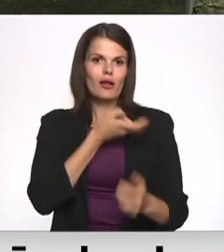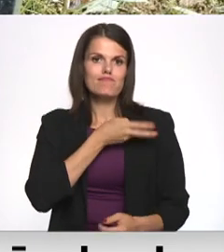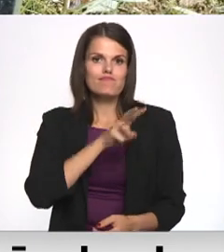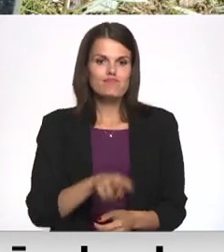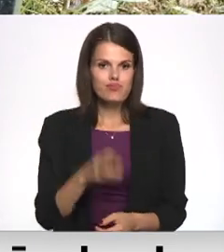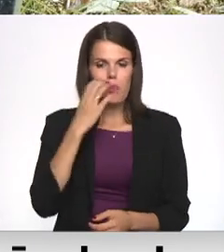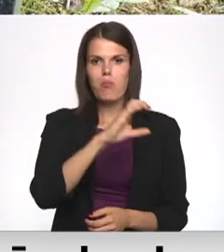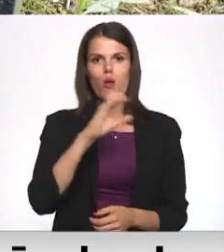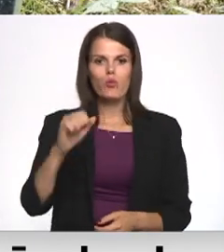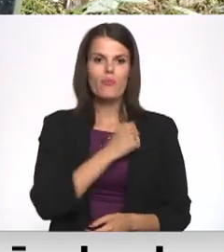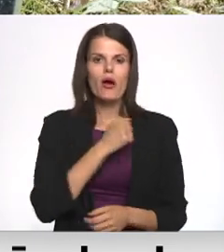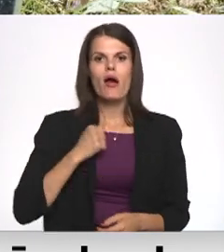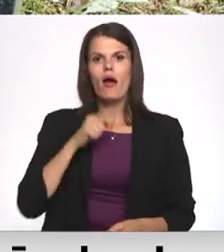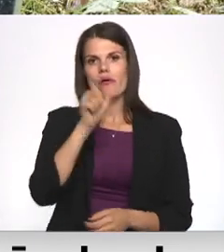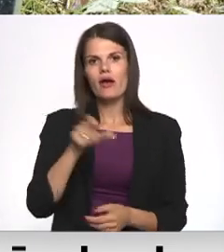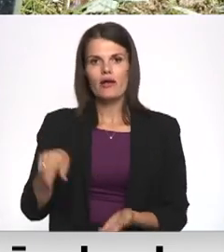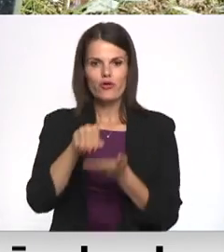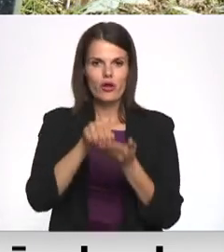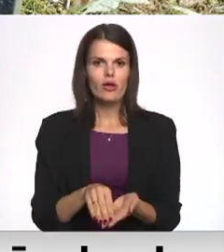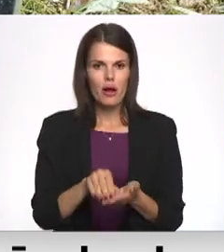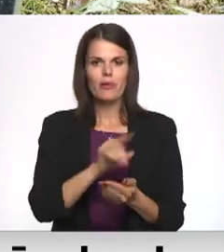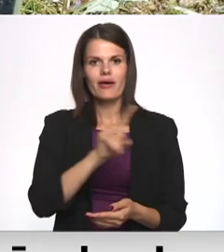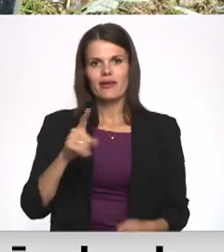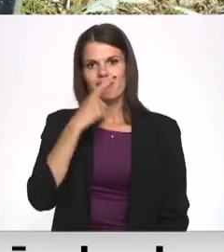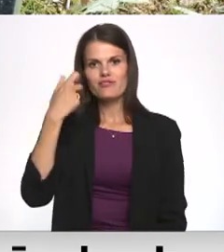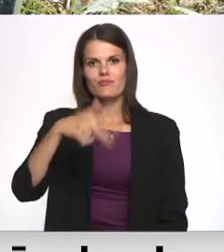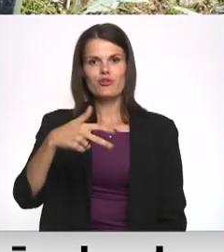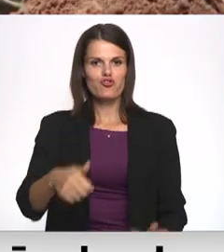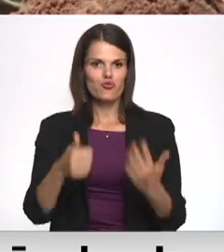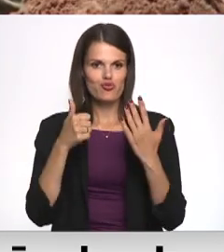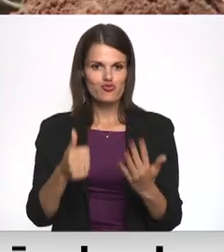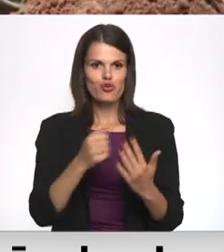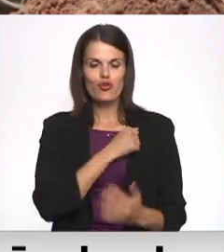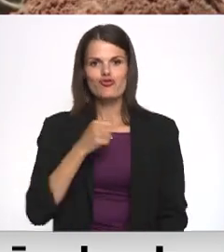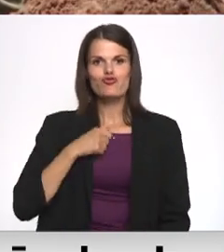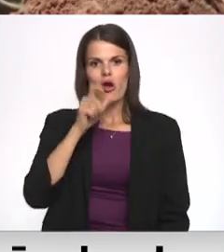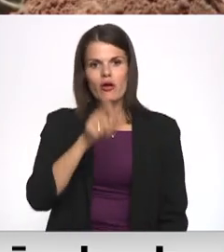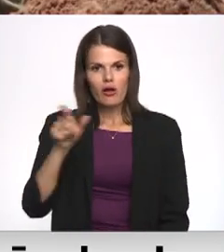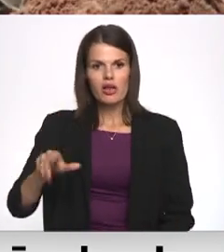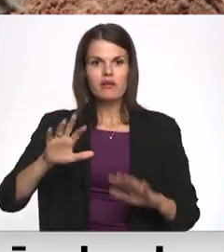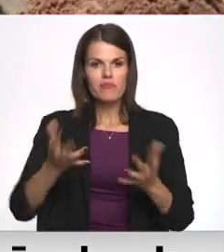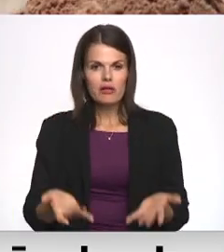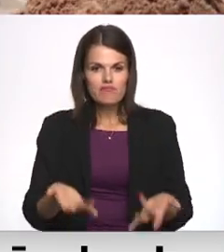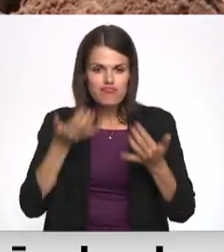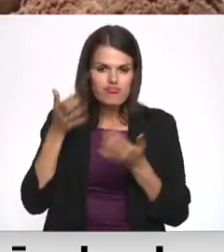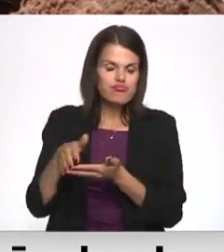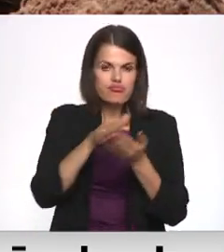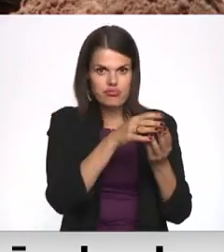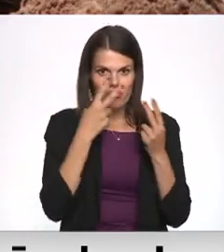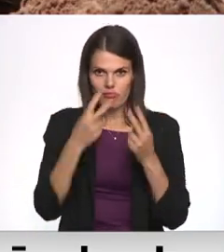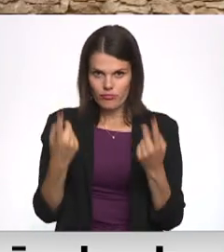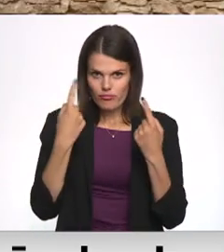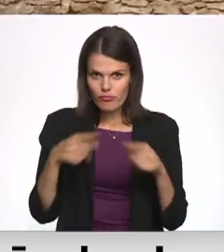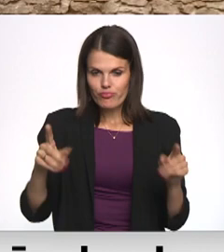gājušo padomju karavīru kapsētā adusas 136 karavīri. Ekshumācija gan parādīja pavisam citu ainu.